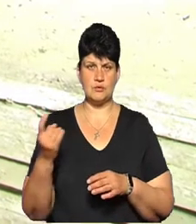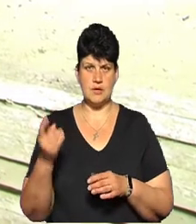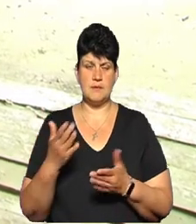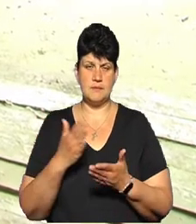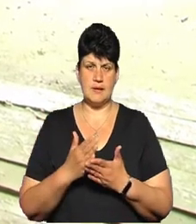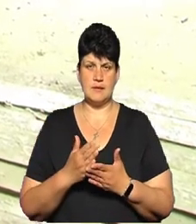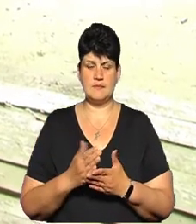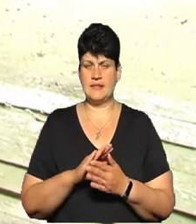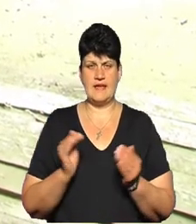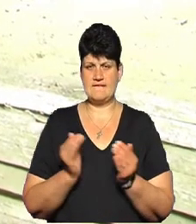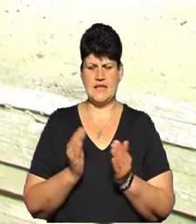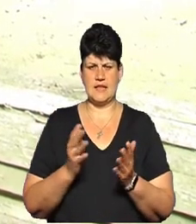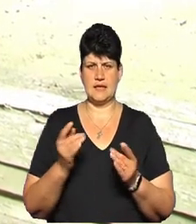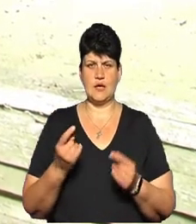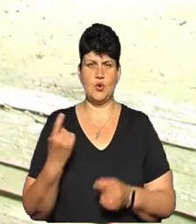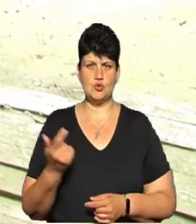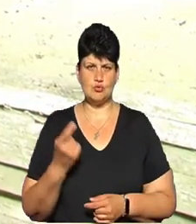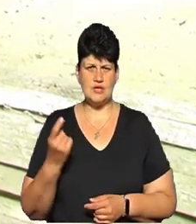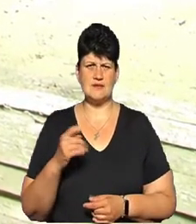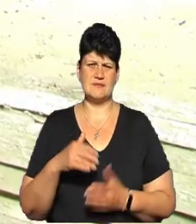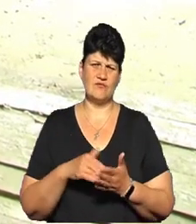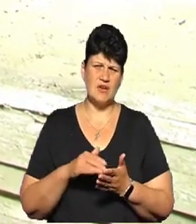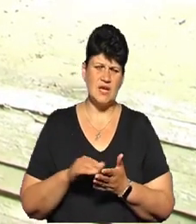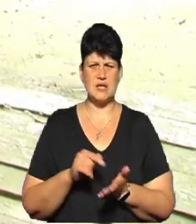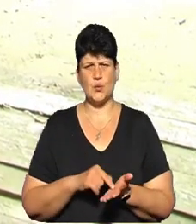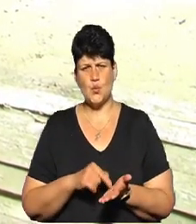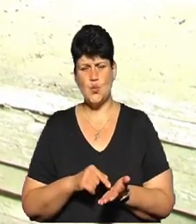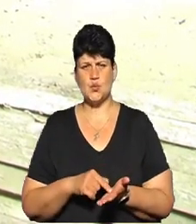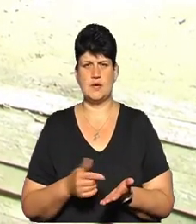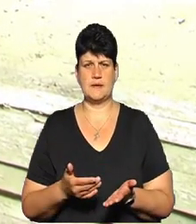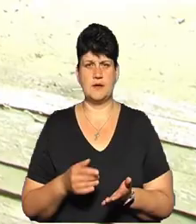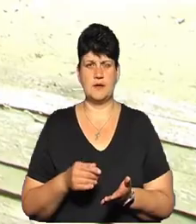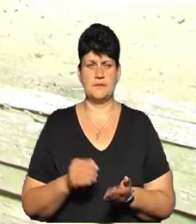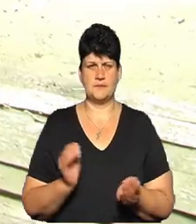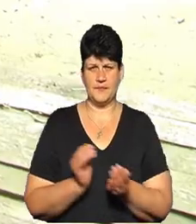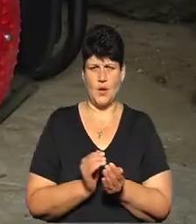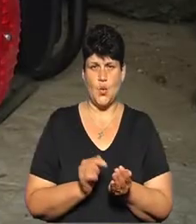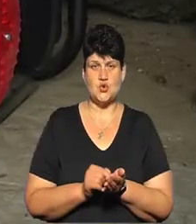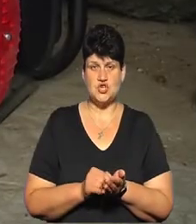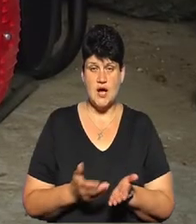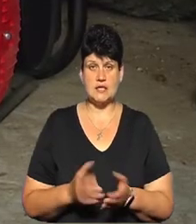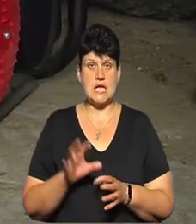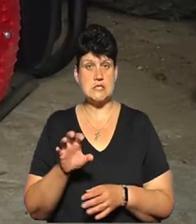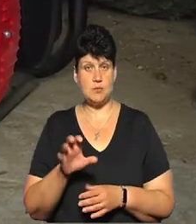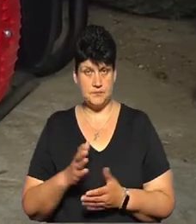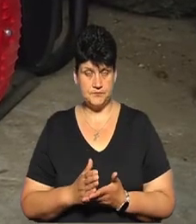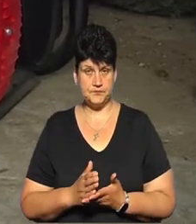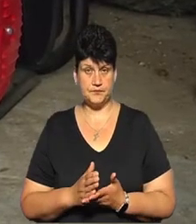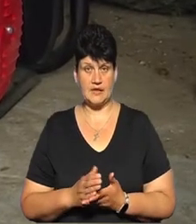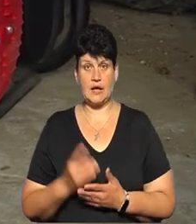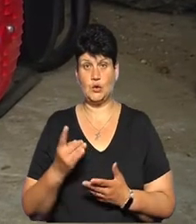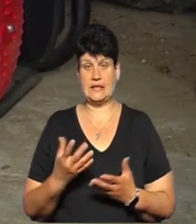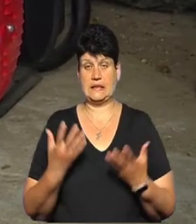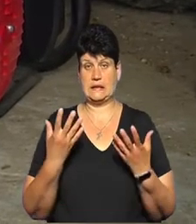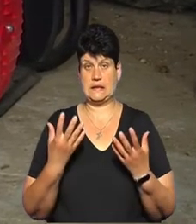господарство, свині, кури, курчата, от, і собаки. На один день